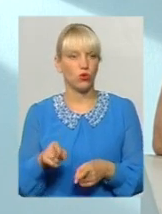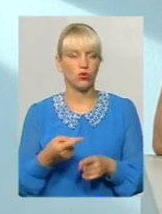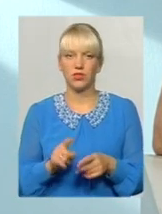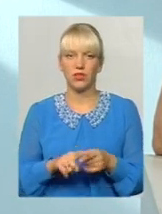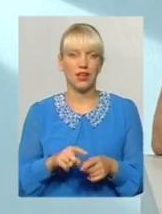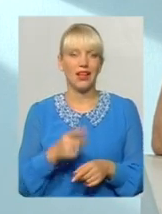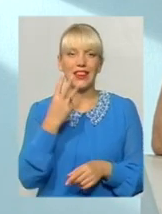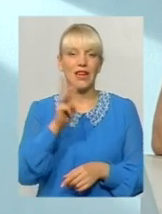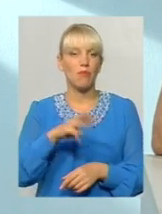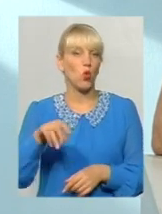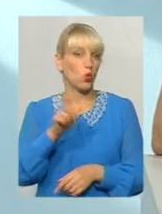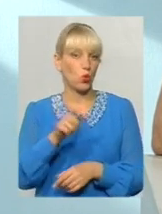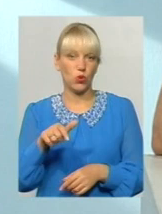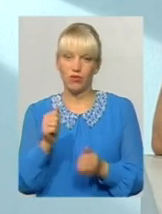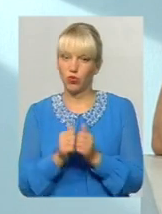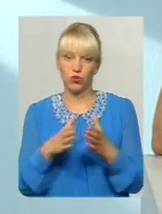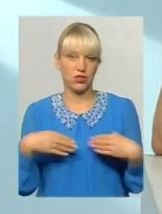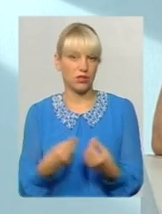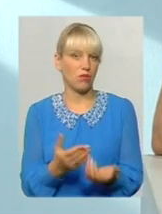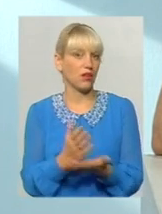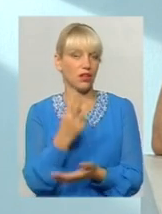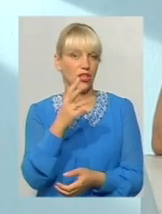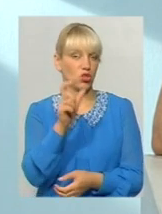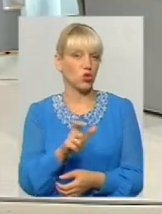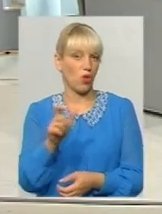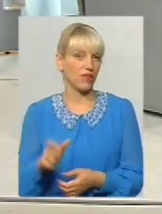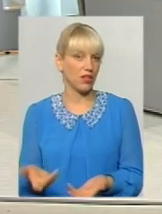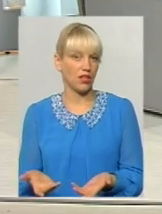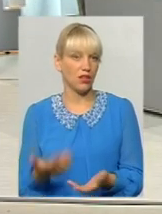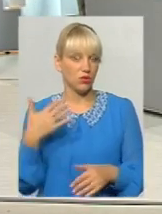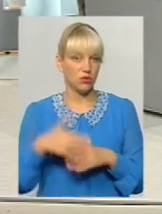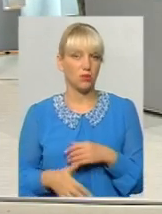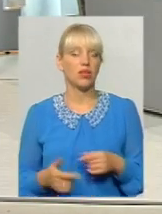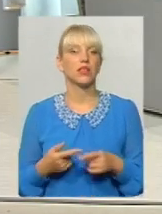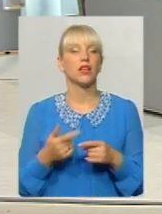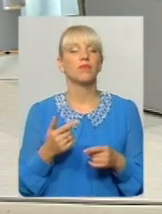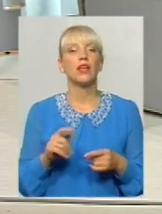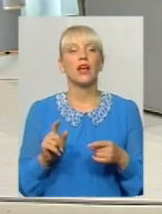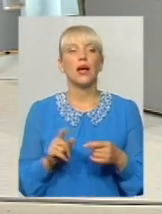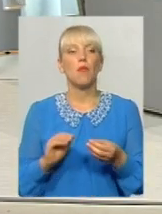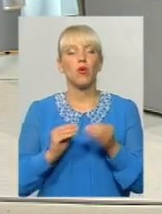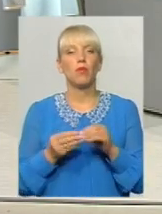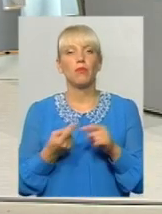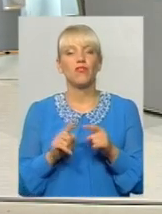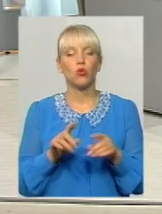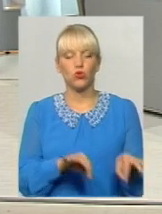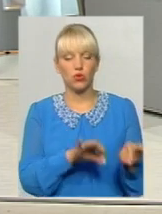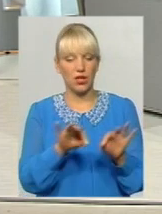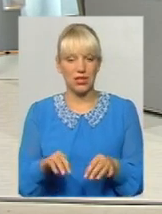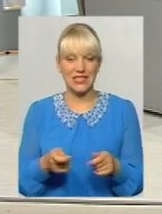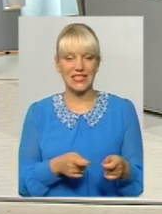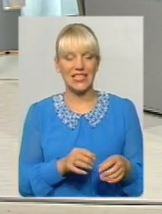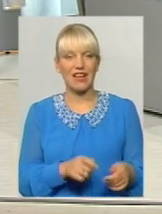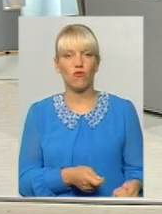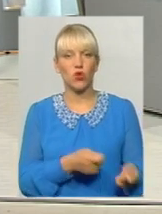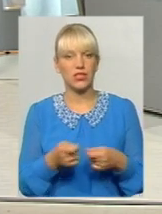3 мільйони людей, в кожній сім'ї мінімум 3 чоловіка, це 30 мільйонів. Але ж ви розумієте, проблема людей в тому, що транспортний засіб заїжджає на територію України, це не ви там особисто